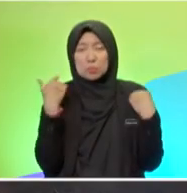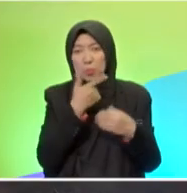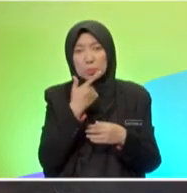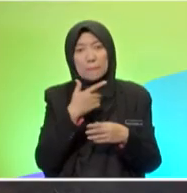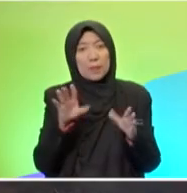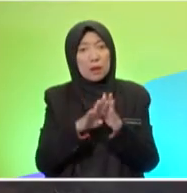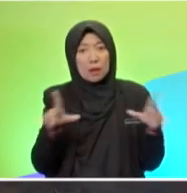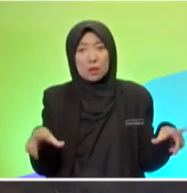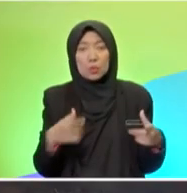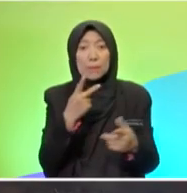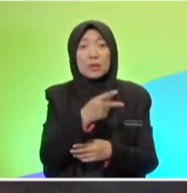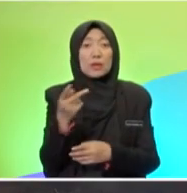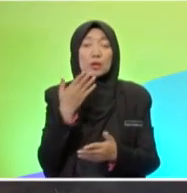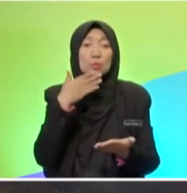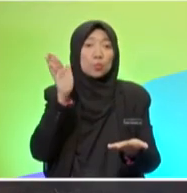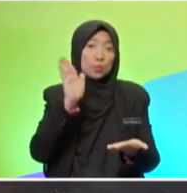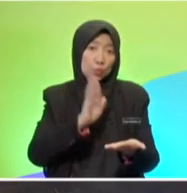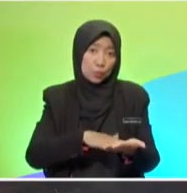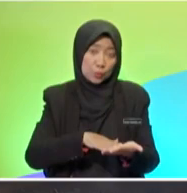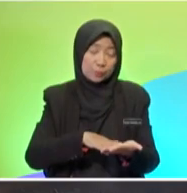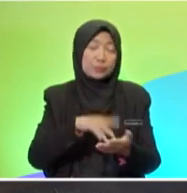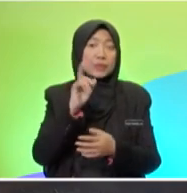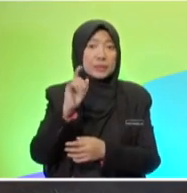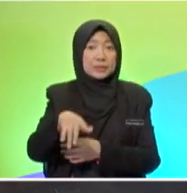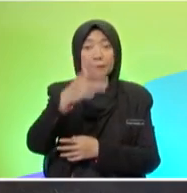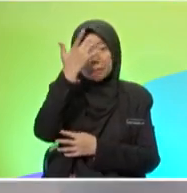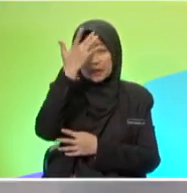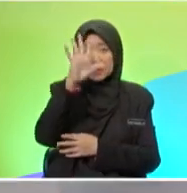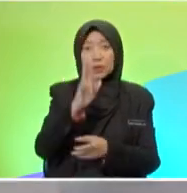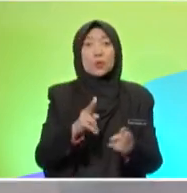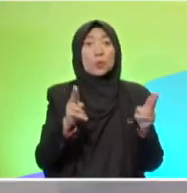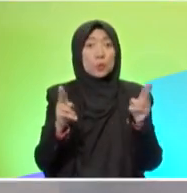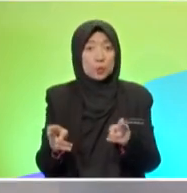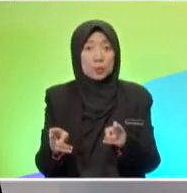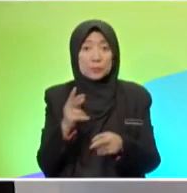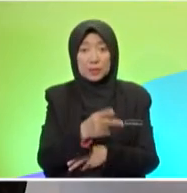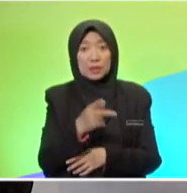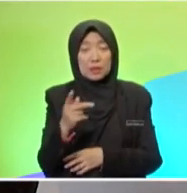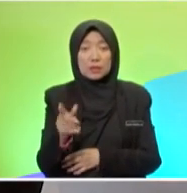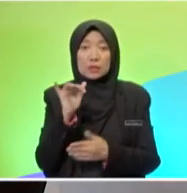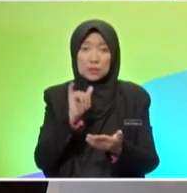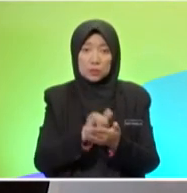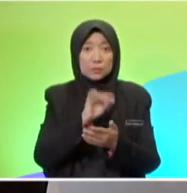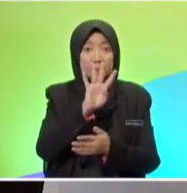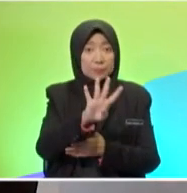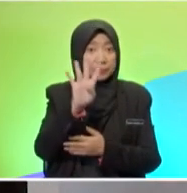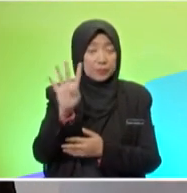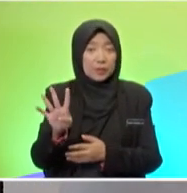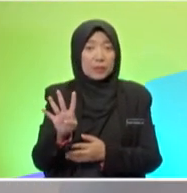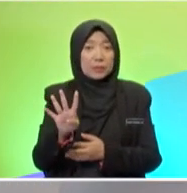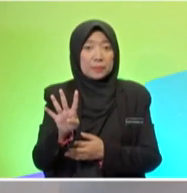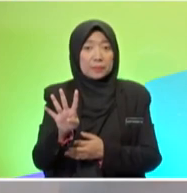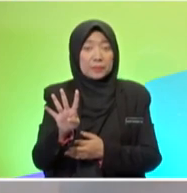paling penting sekali mereka perlu bijak mengurus benda tersebut jadi keempat-empat anak murid kita tadi telah